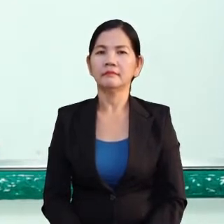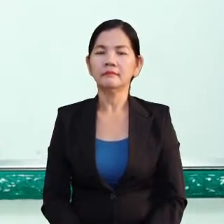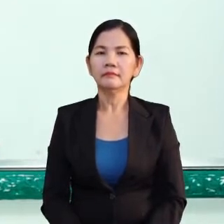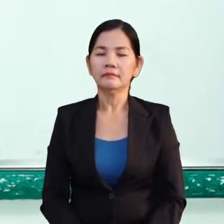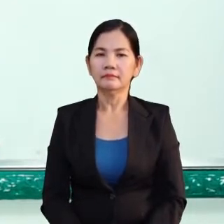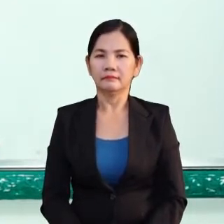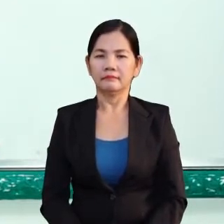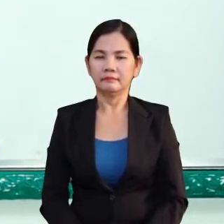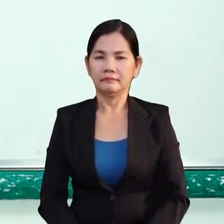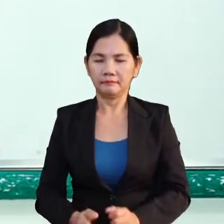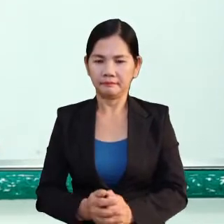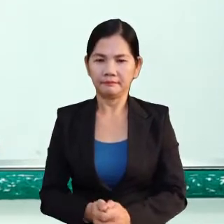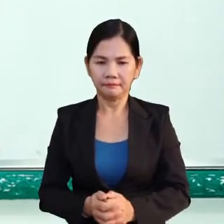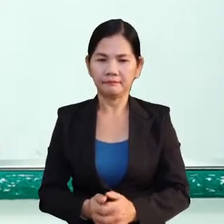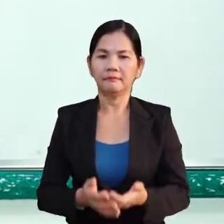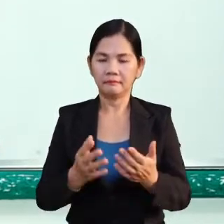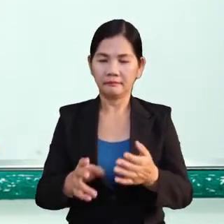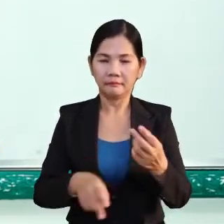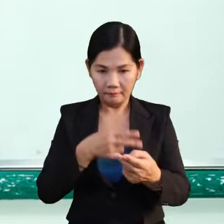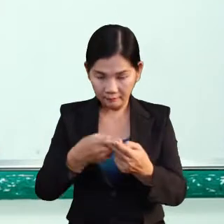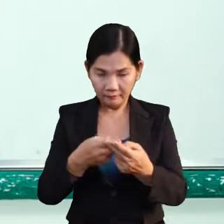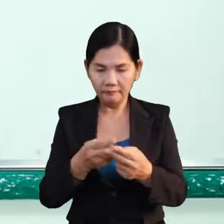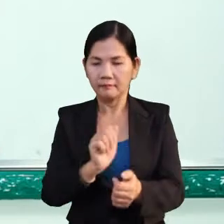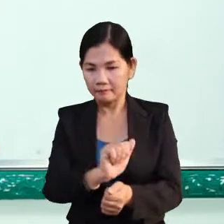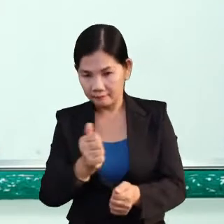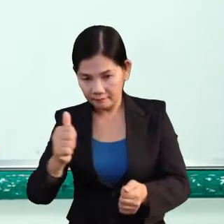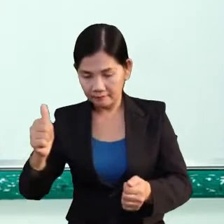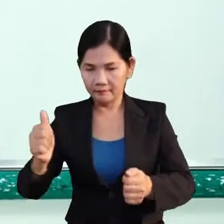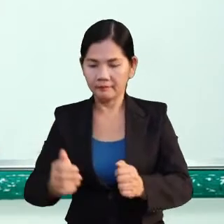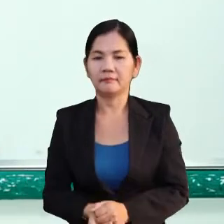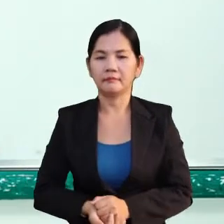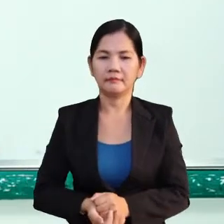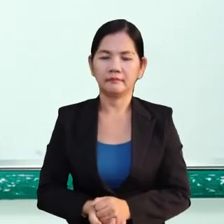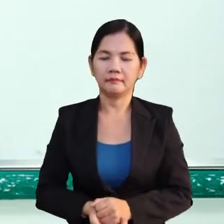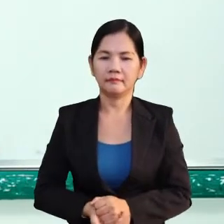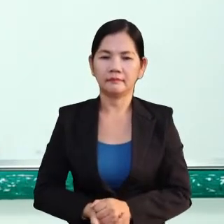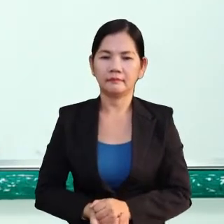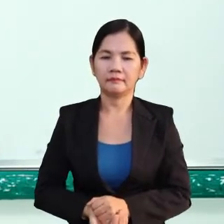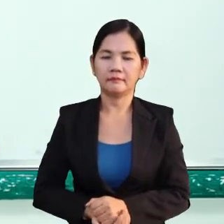ចាកូនណាមានសំណួរមានចម្លើយផ្សេងទៀតទេកូន